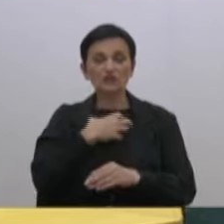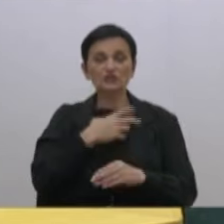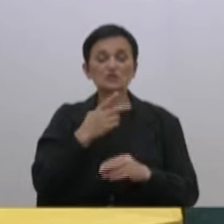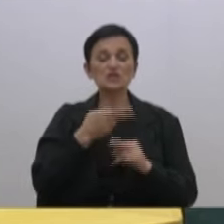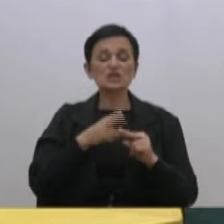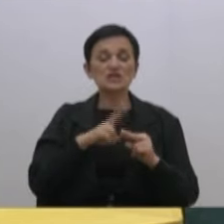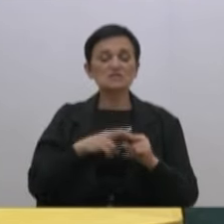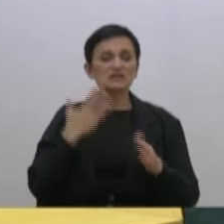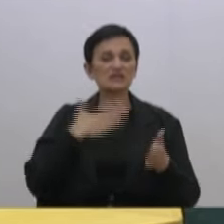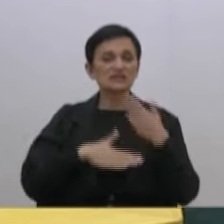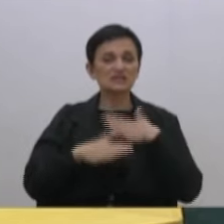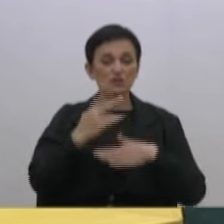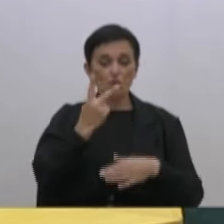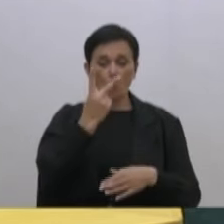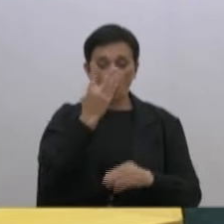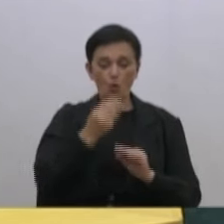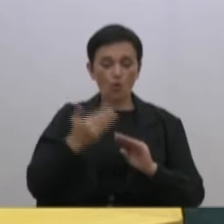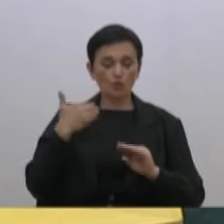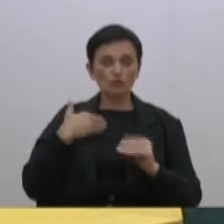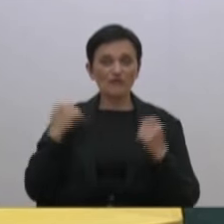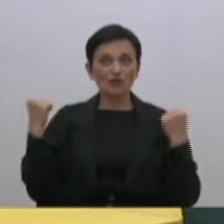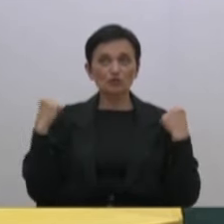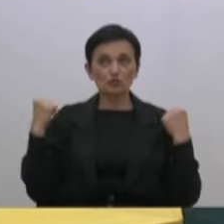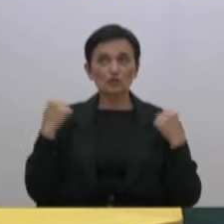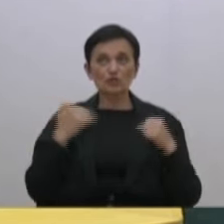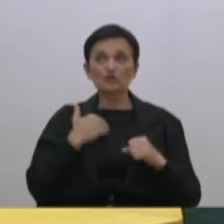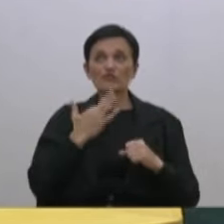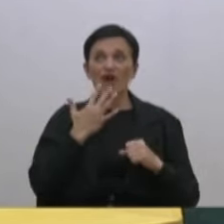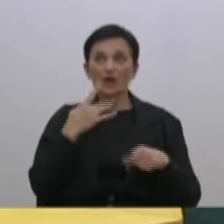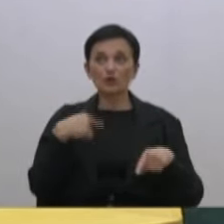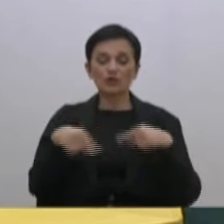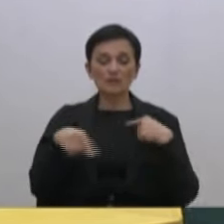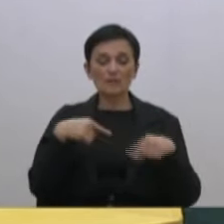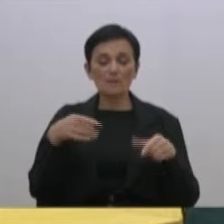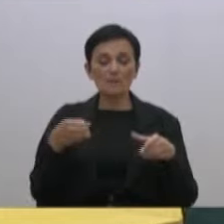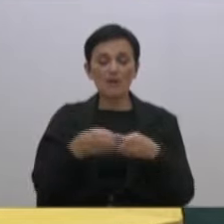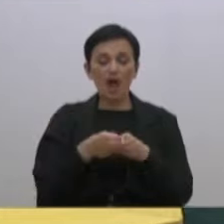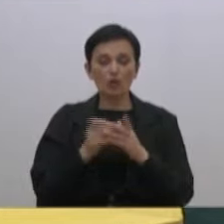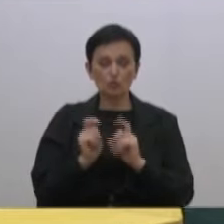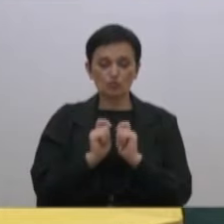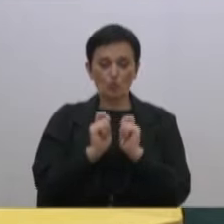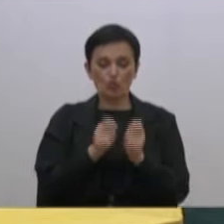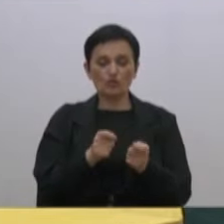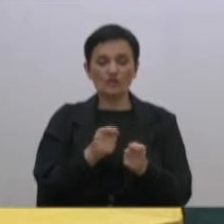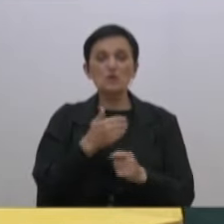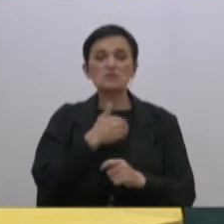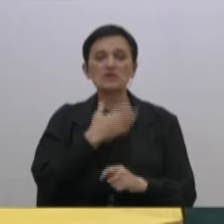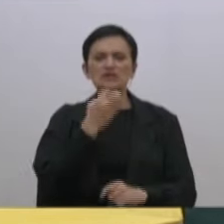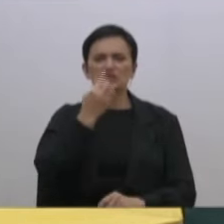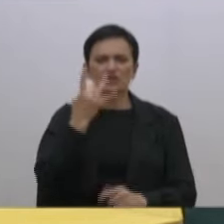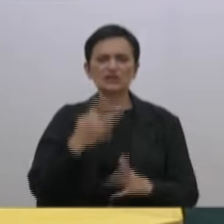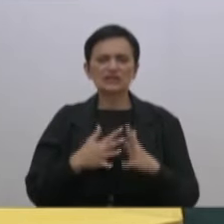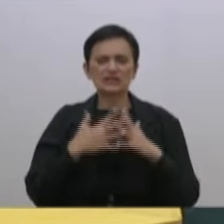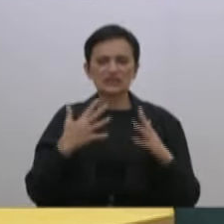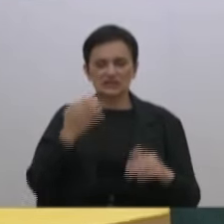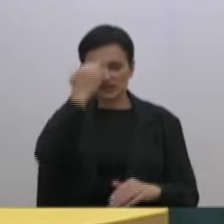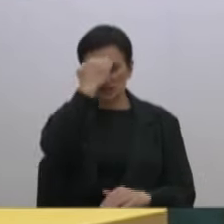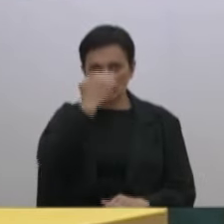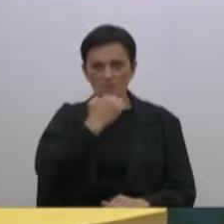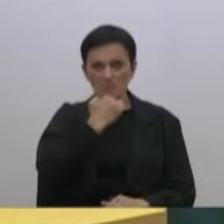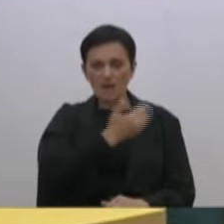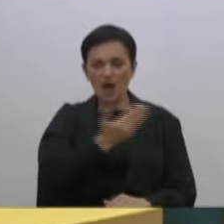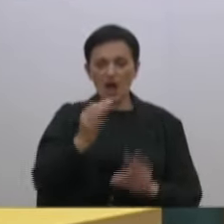სიხარულმა, რაც ორი დღის წინ ჩვენმა სპორტსმენებმა, ჩვენმა ეროვნულმა ნაკრებმა, ფეხბურთელებმა მოგვანიჭეს. და მინდა კიდევ ერთხელ დიდი მადლობა მათ